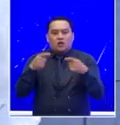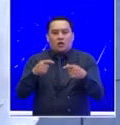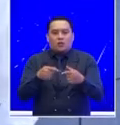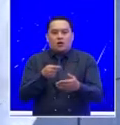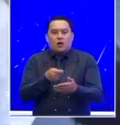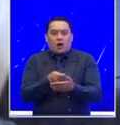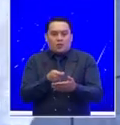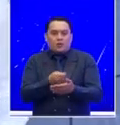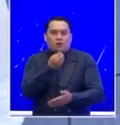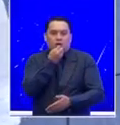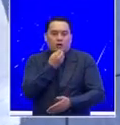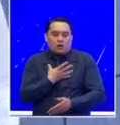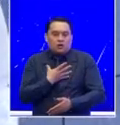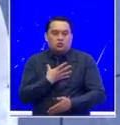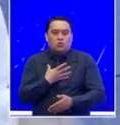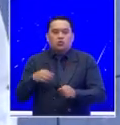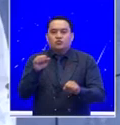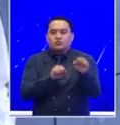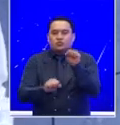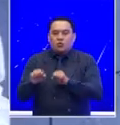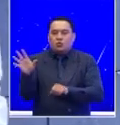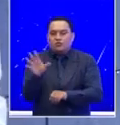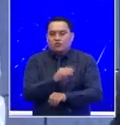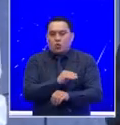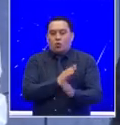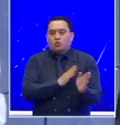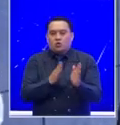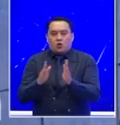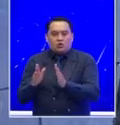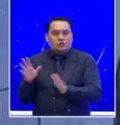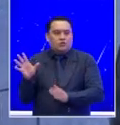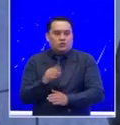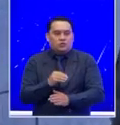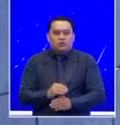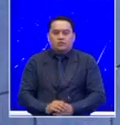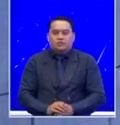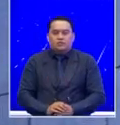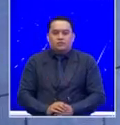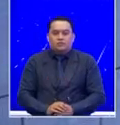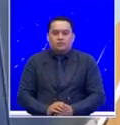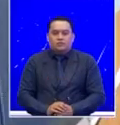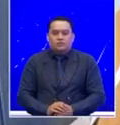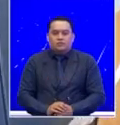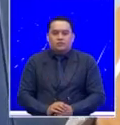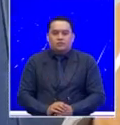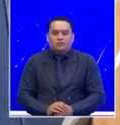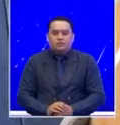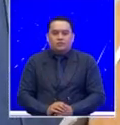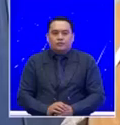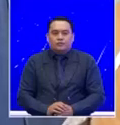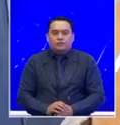кормили хорошо, и с этой дезинфекцией, все-все. На высоком уровне, я могу так сказать. Чемоданы